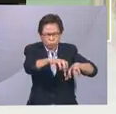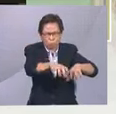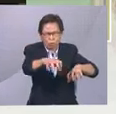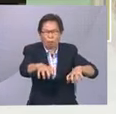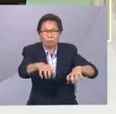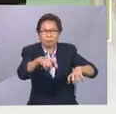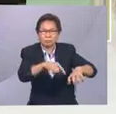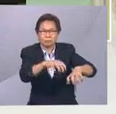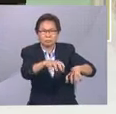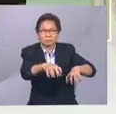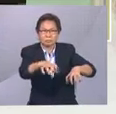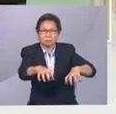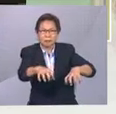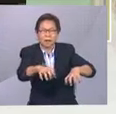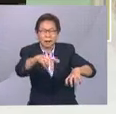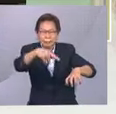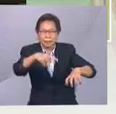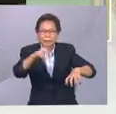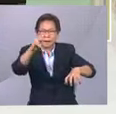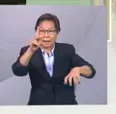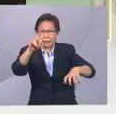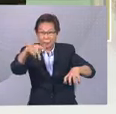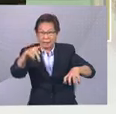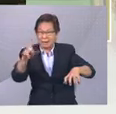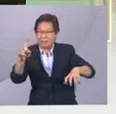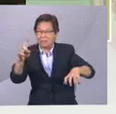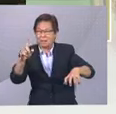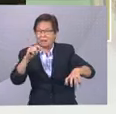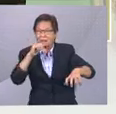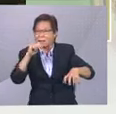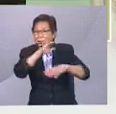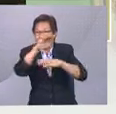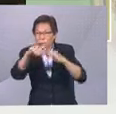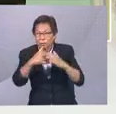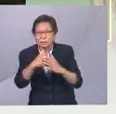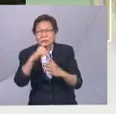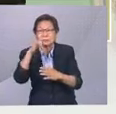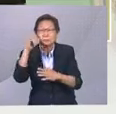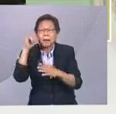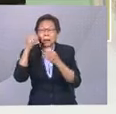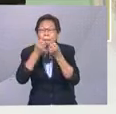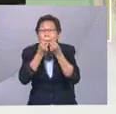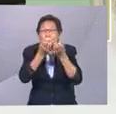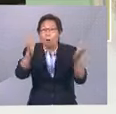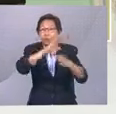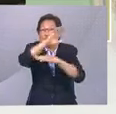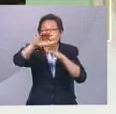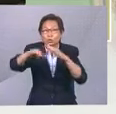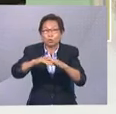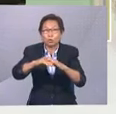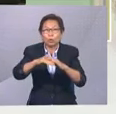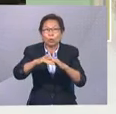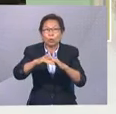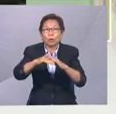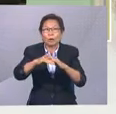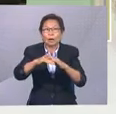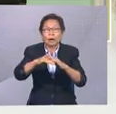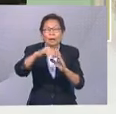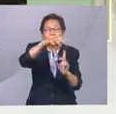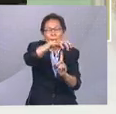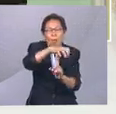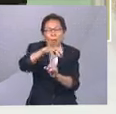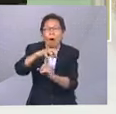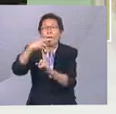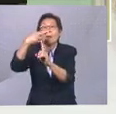diklasifikasikan sebagai Wikipedia soalnya saya kedua assamualaikum diumumkan semua bentuk bazar Ramadhan tidak dibenarkan